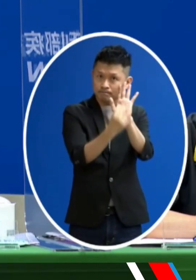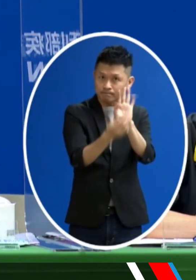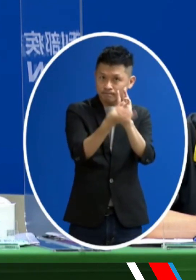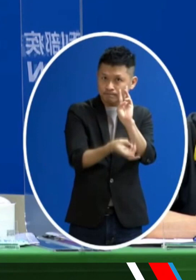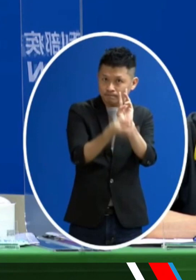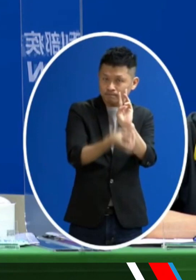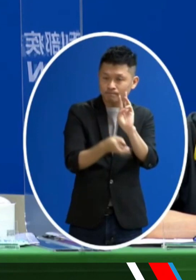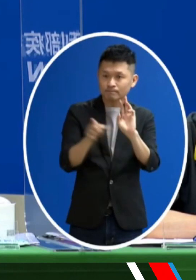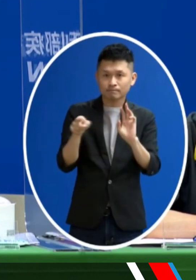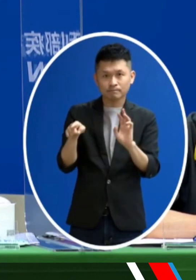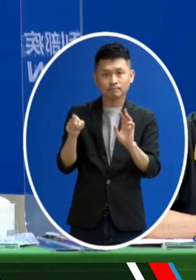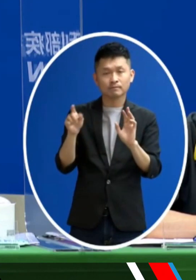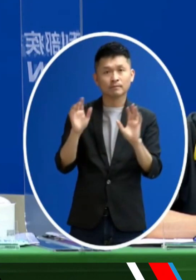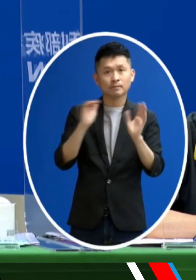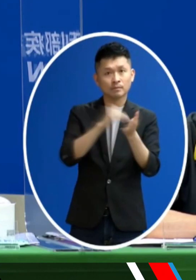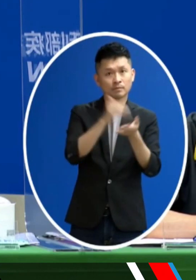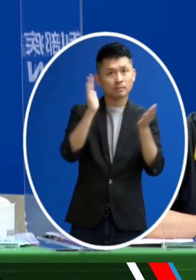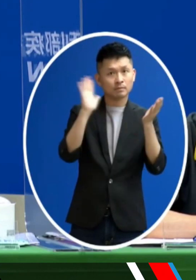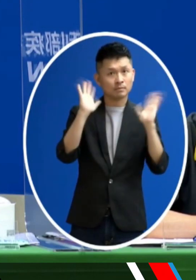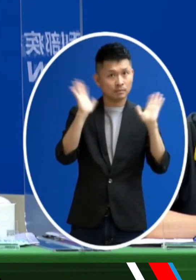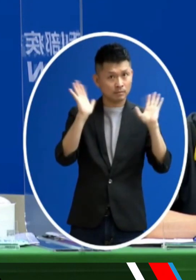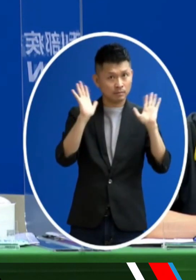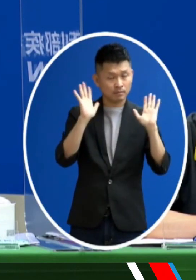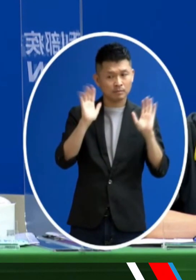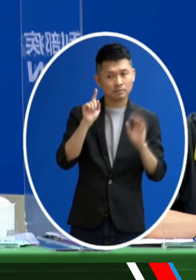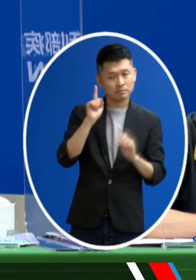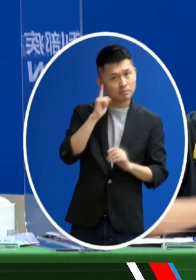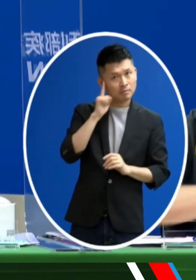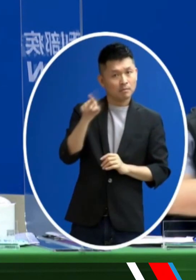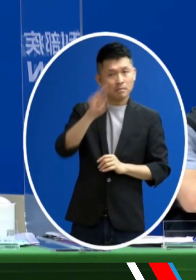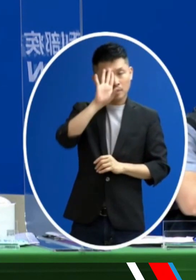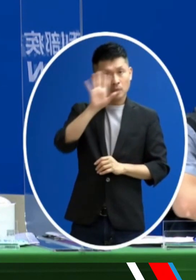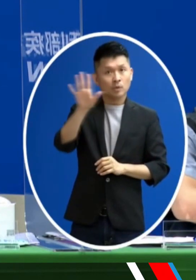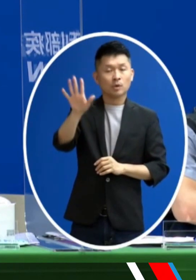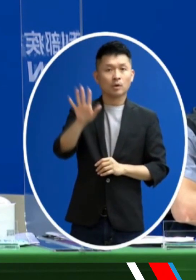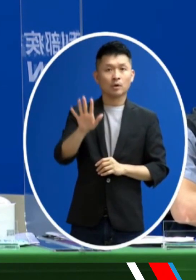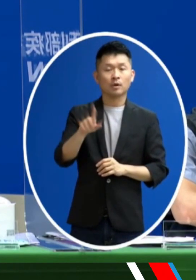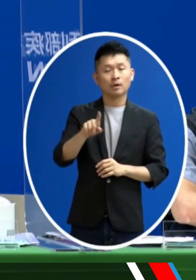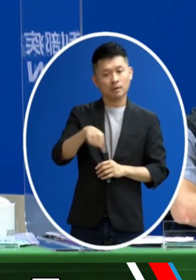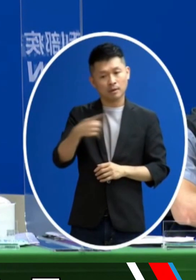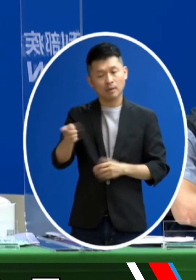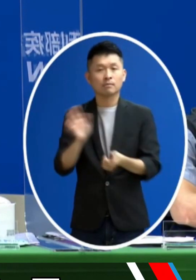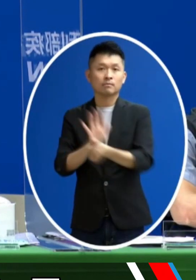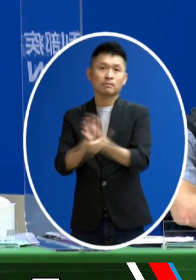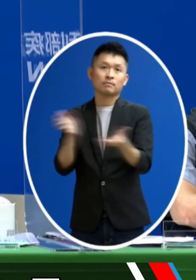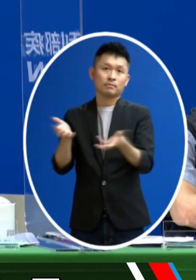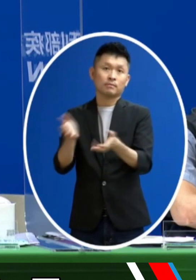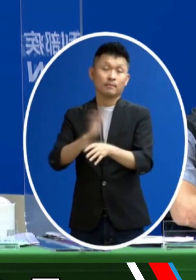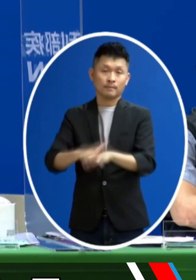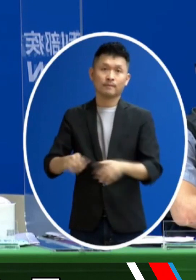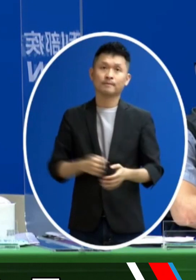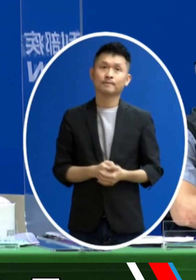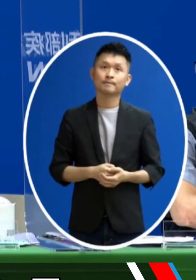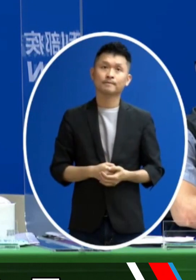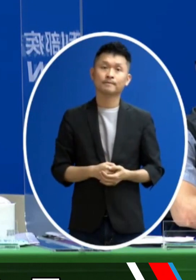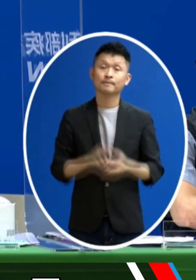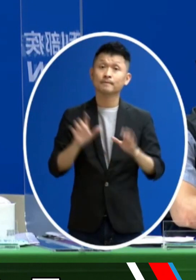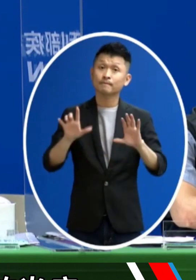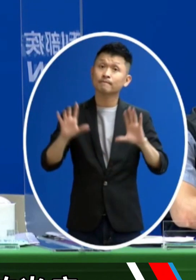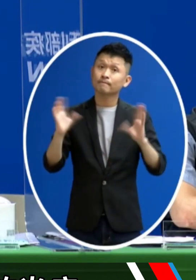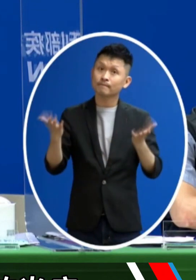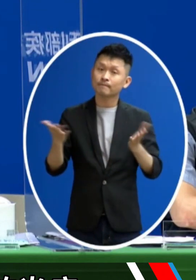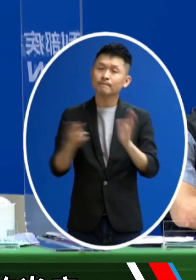子的症状，大部分的儿科医生一定都会想到这个疾病，会帮你做后续的处理哈。所以今天大概就让大家知道